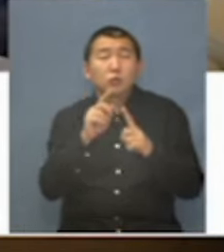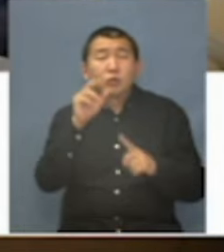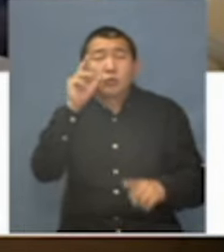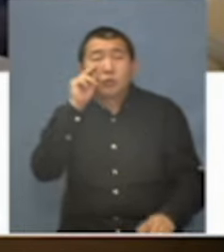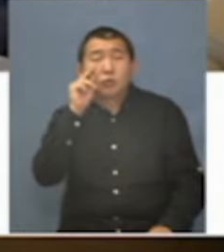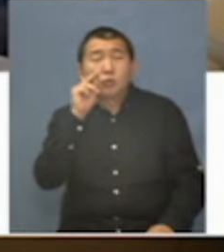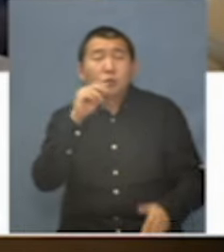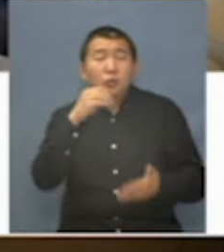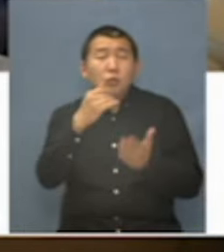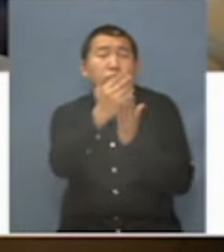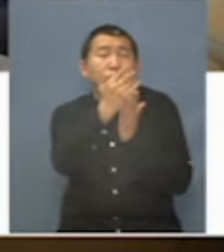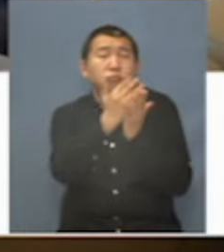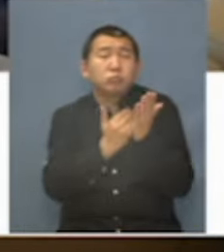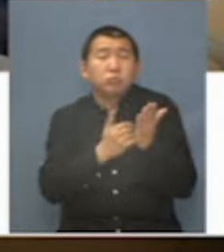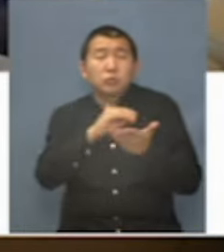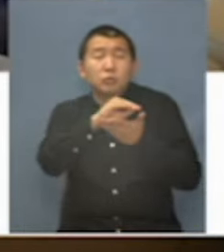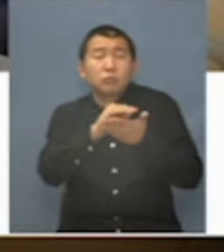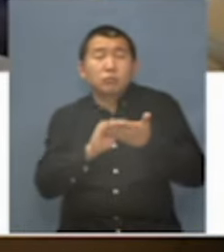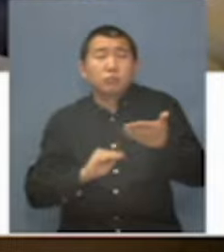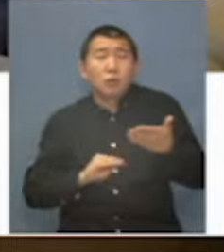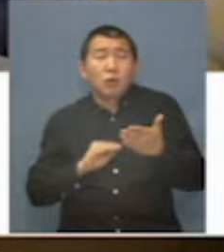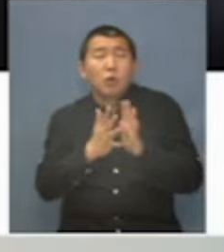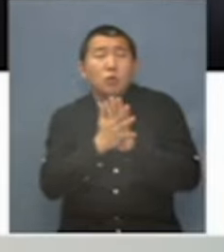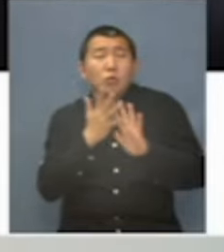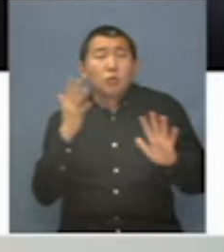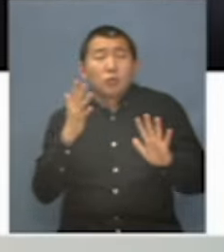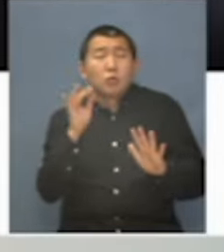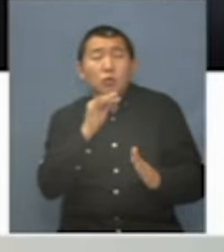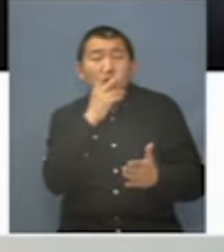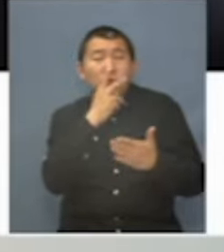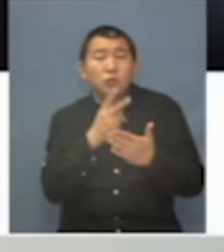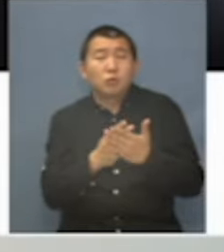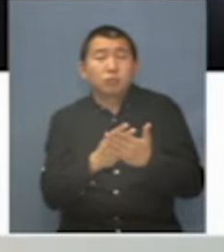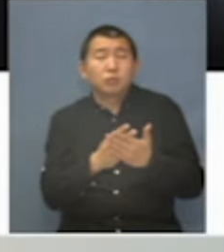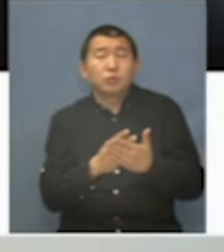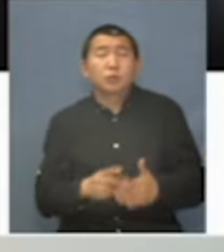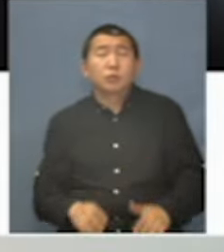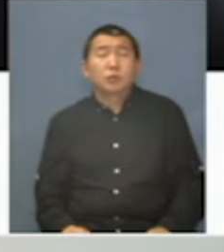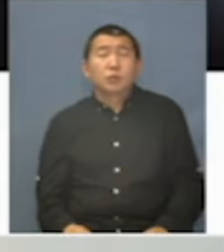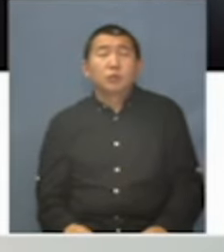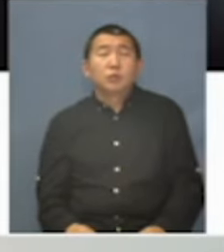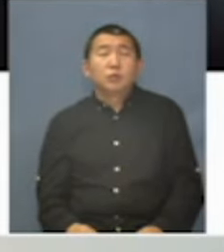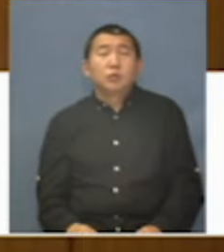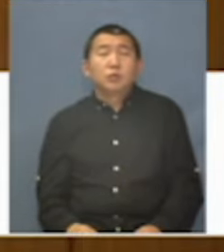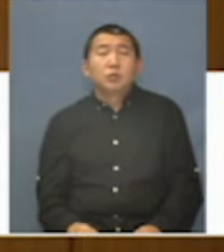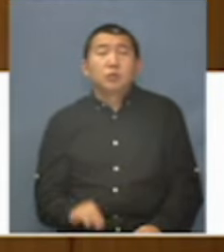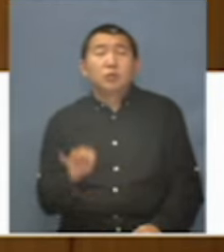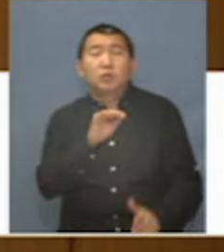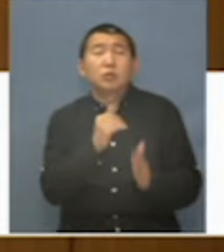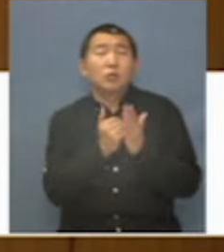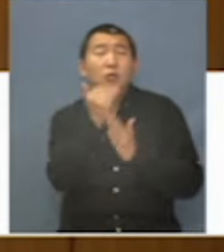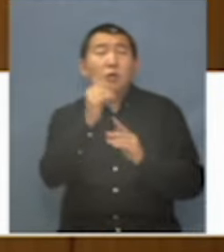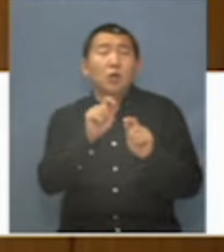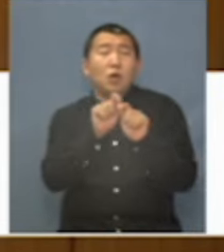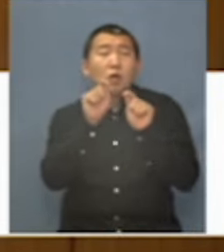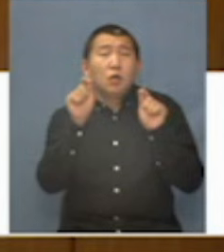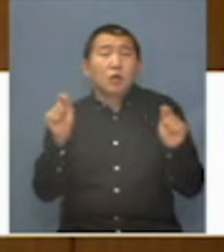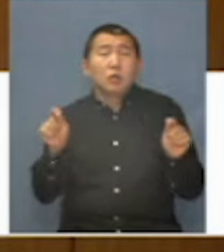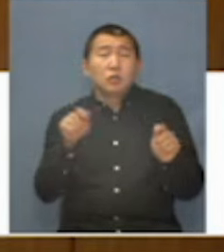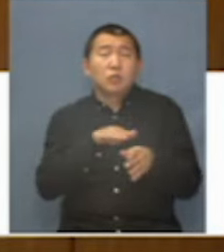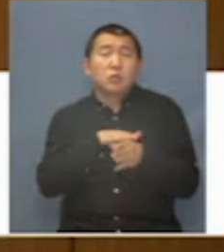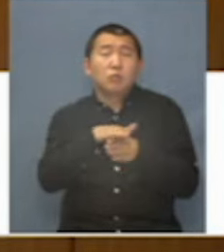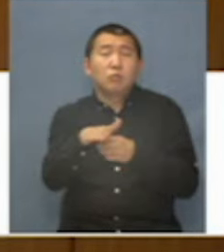список очередников. Эта мера позволит населению видеть реальные передвижения своих очередей и повысит открытость исполнения жилищной